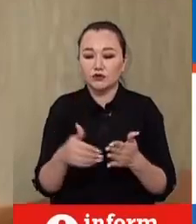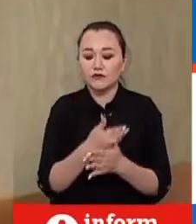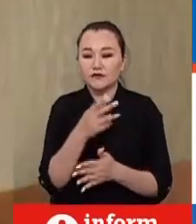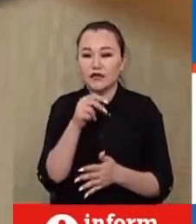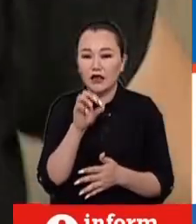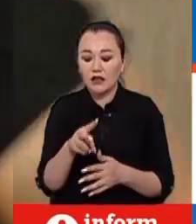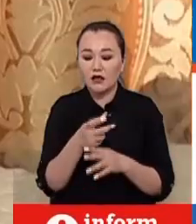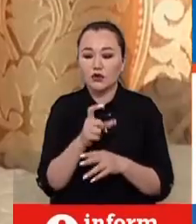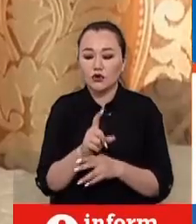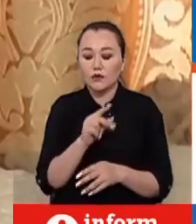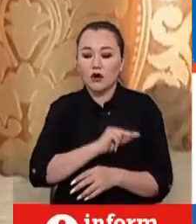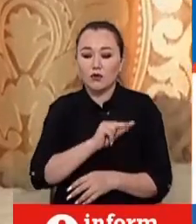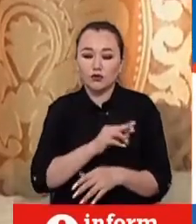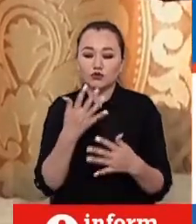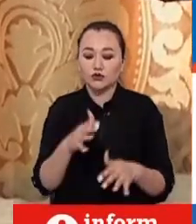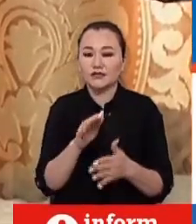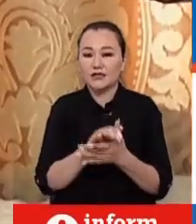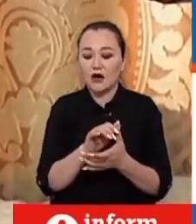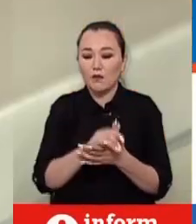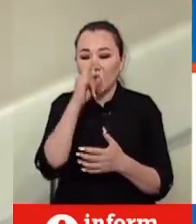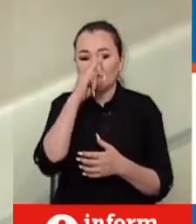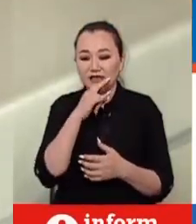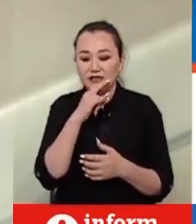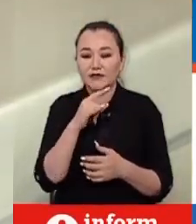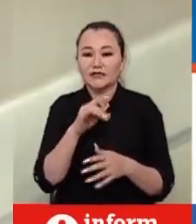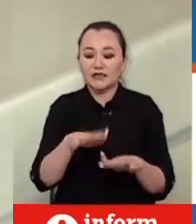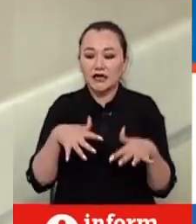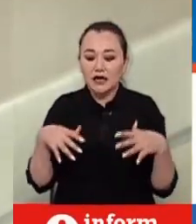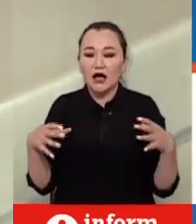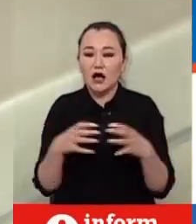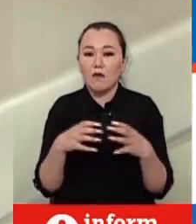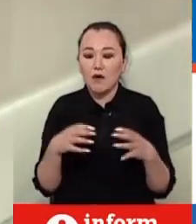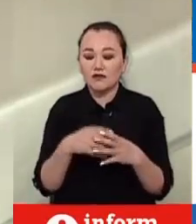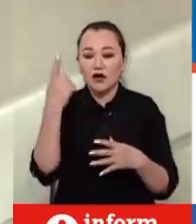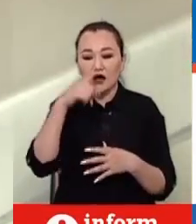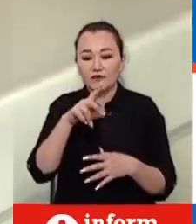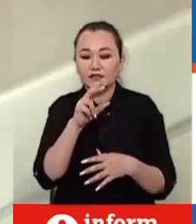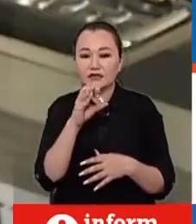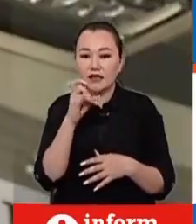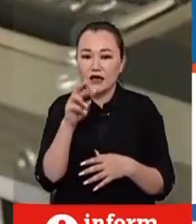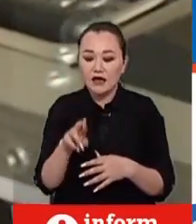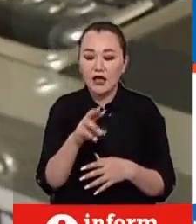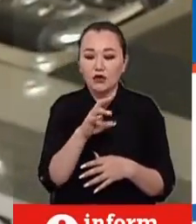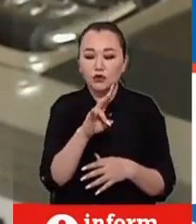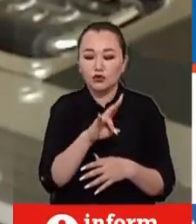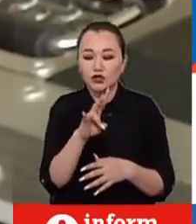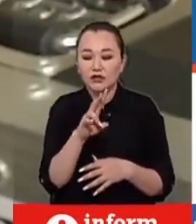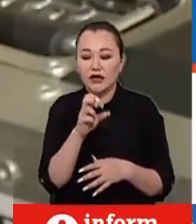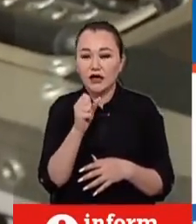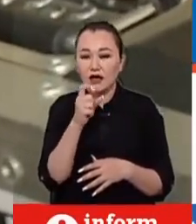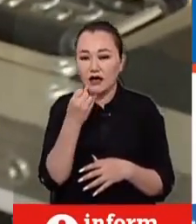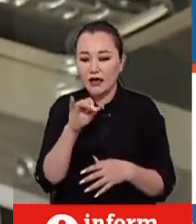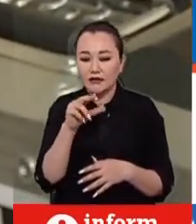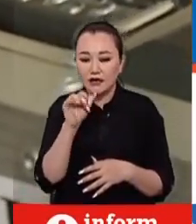над которым работает Уже знакомая казахстанскому зрителю команда автор сценария нуржигит Хайдар а